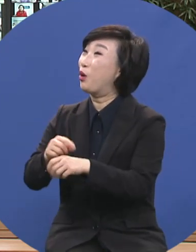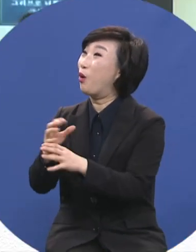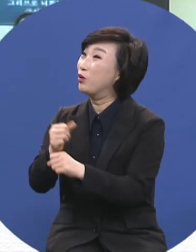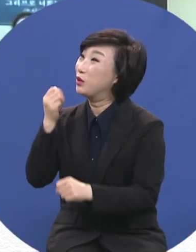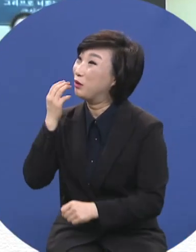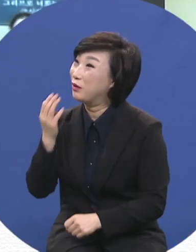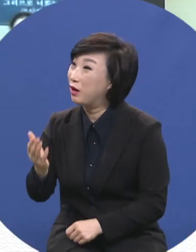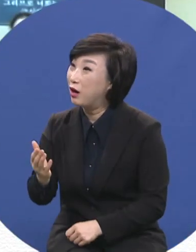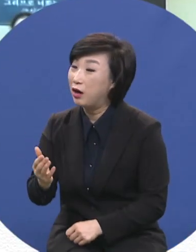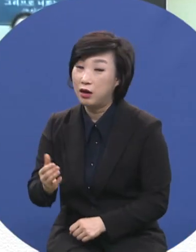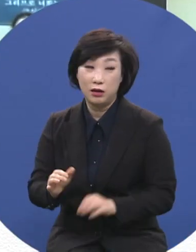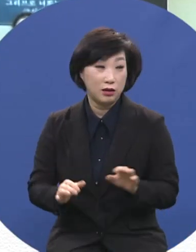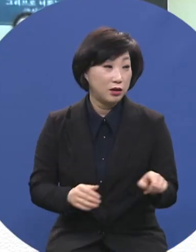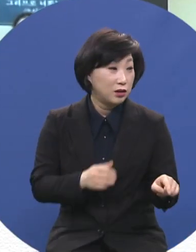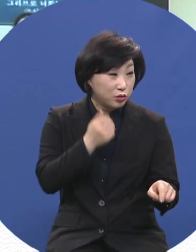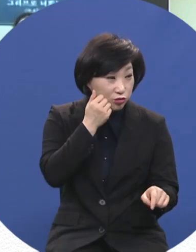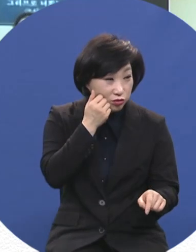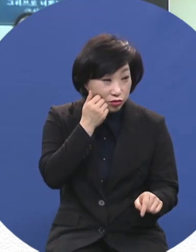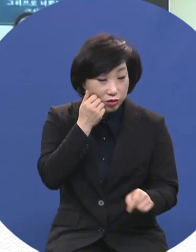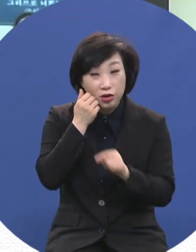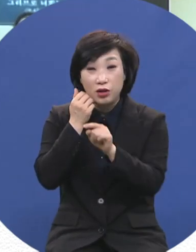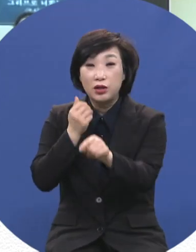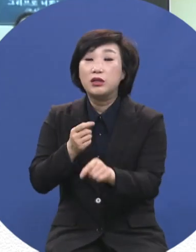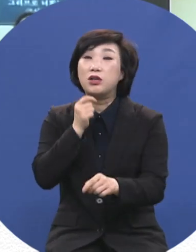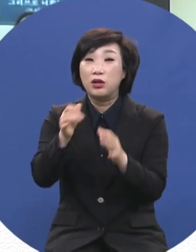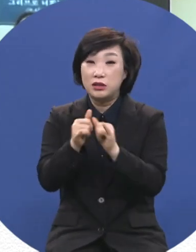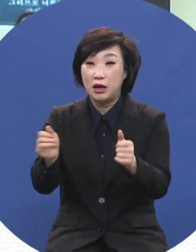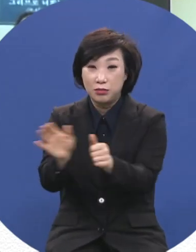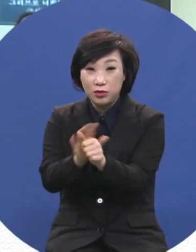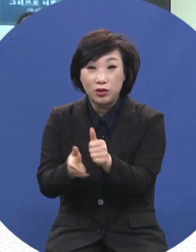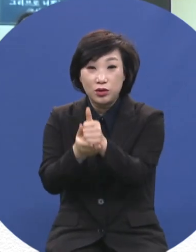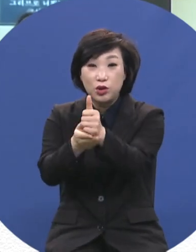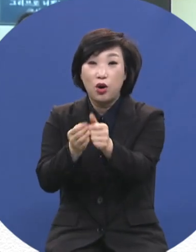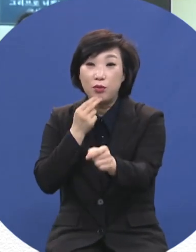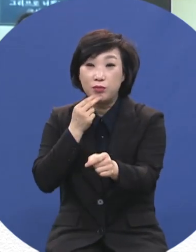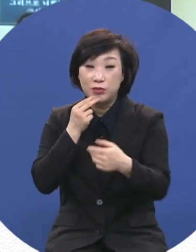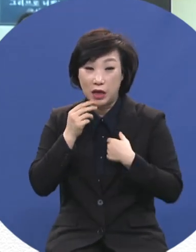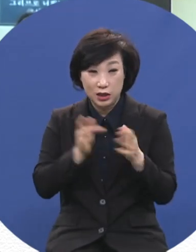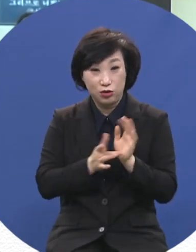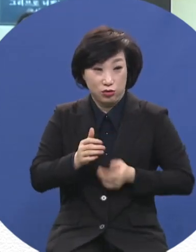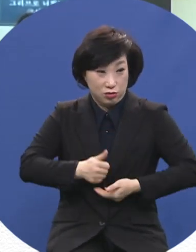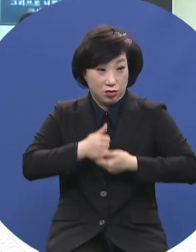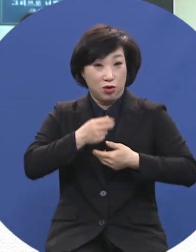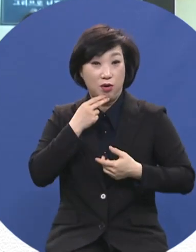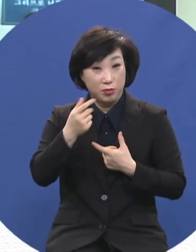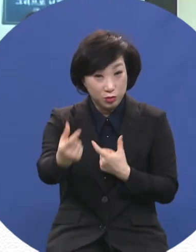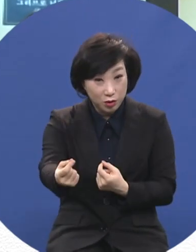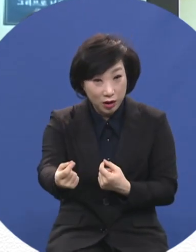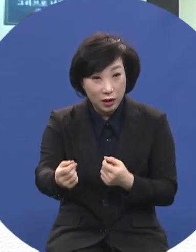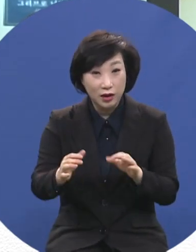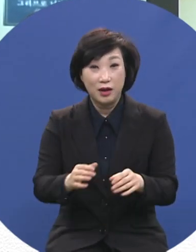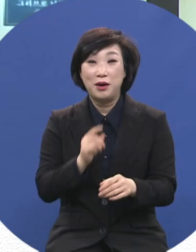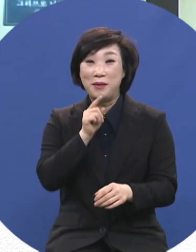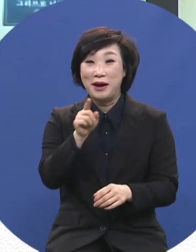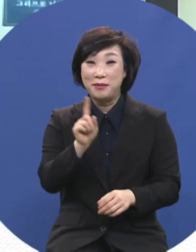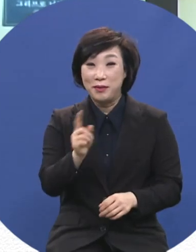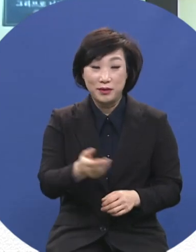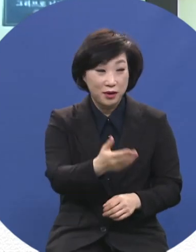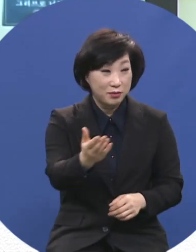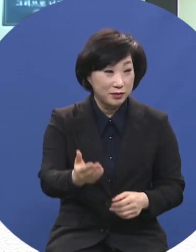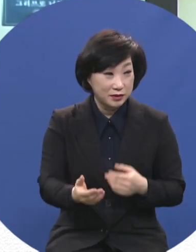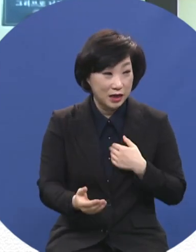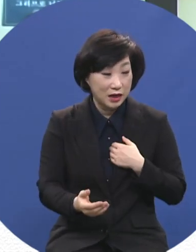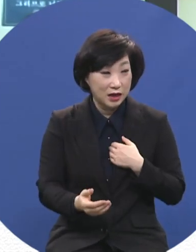그러셨나이까? 지금 소자에게 하지 않는 것이 내게 하지 않는 거야. 이 말을 바꿔 말해서 너 왜 내